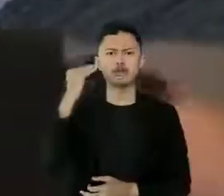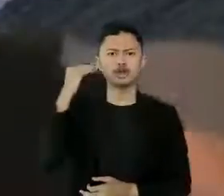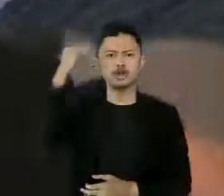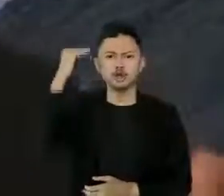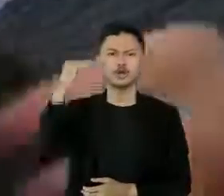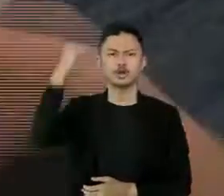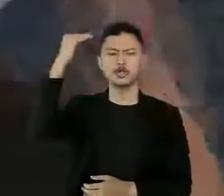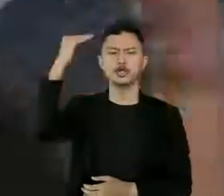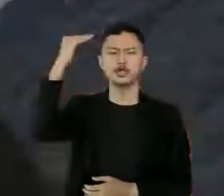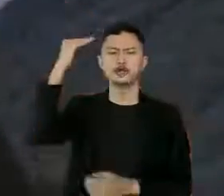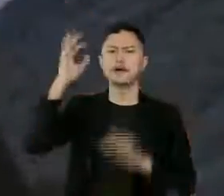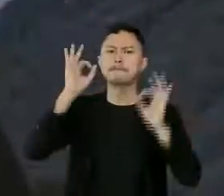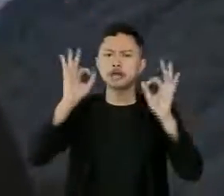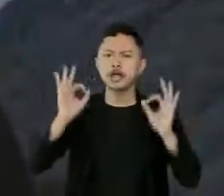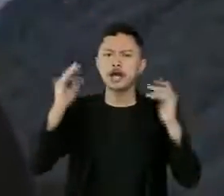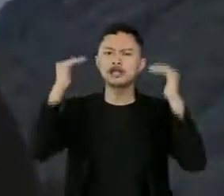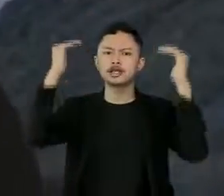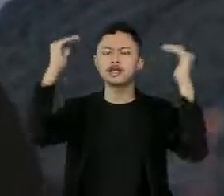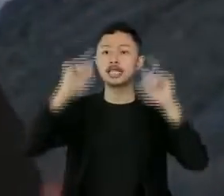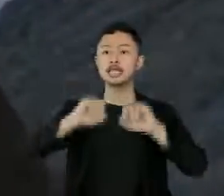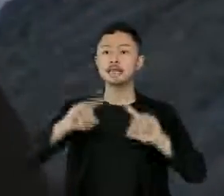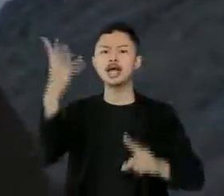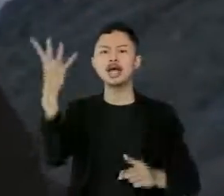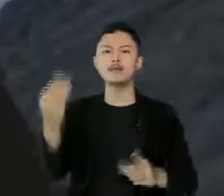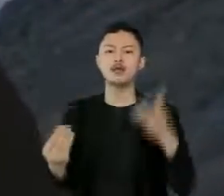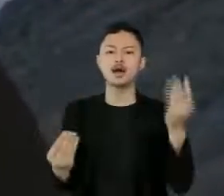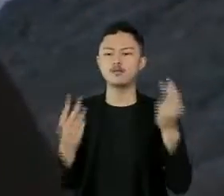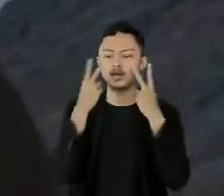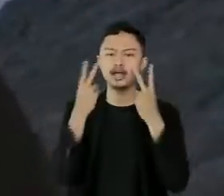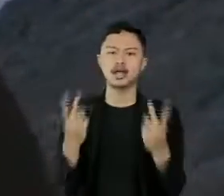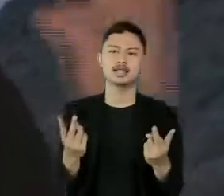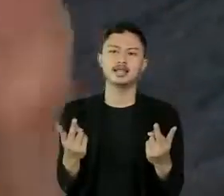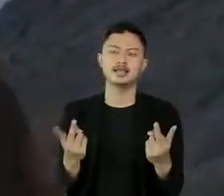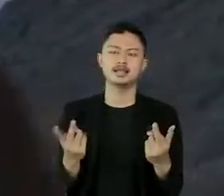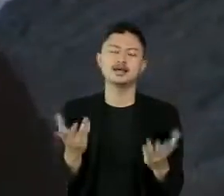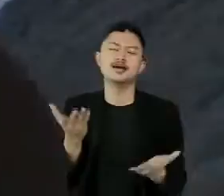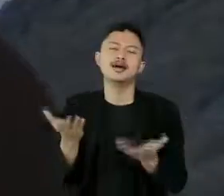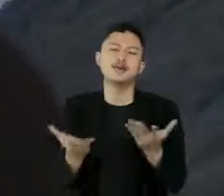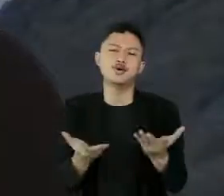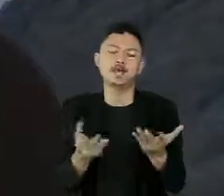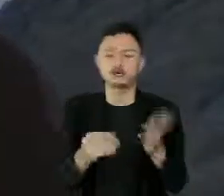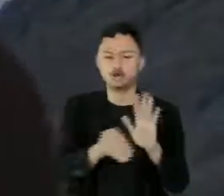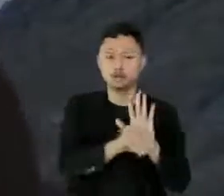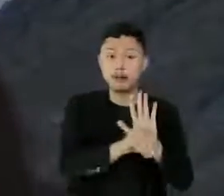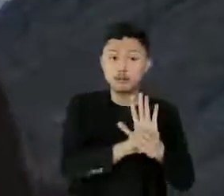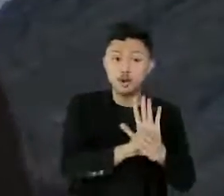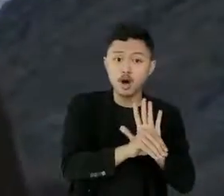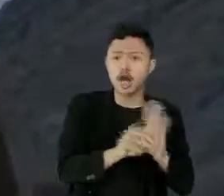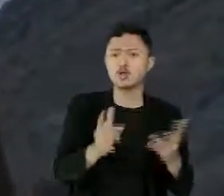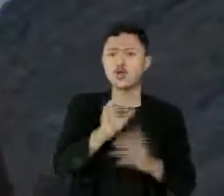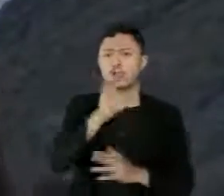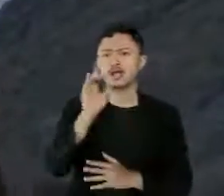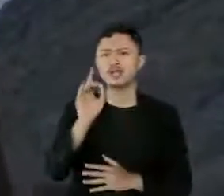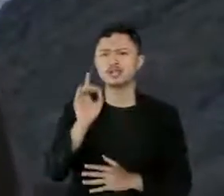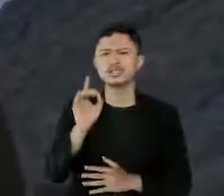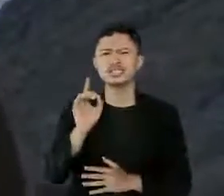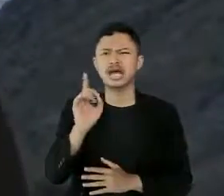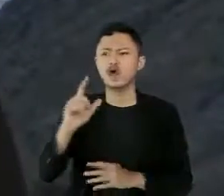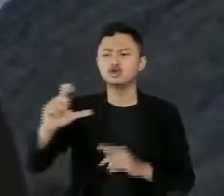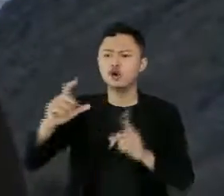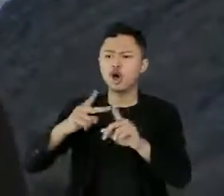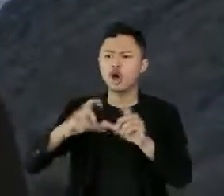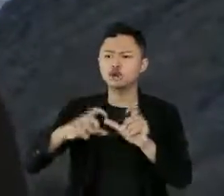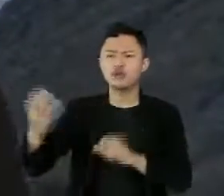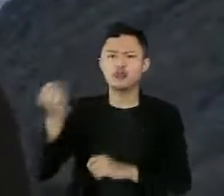tinggi banget, bahasa akademis gitu. Tapi kalau misalnya kita ke desa-desa, Papua segala macam misalnya, itu bahasa kan sangat sederhana